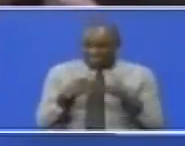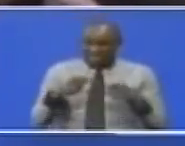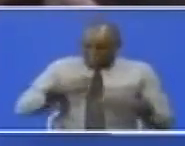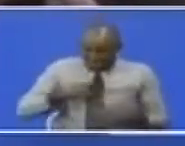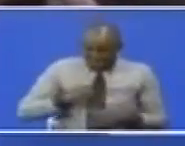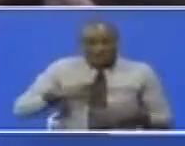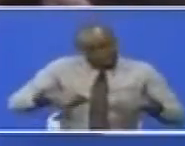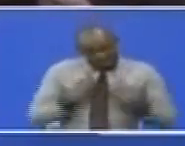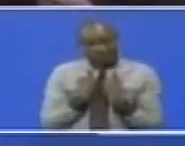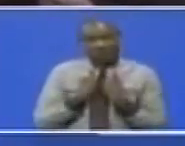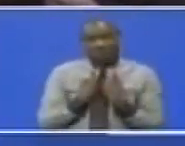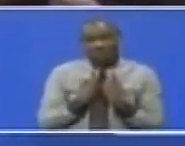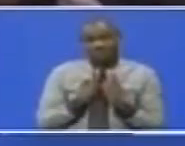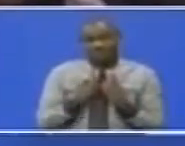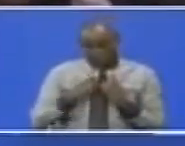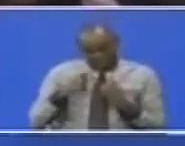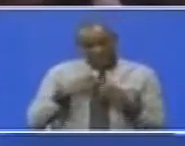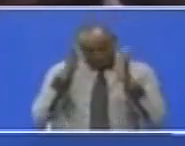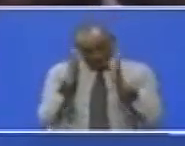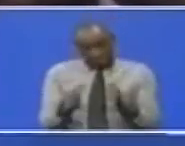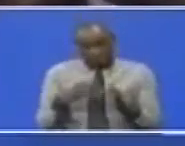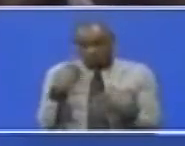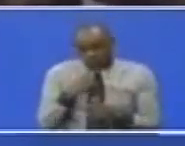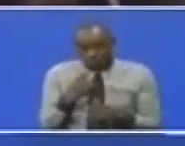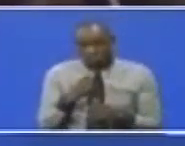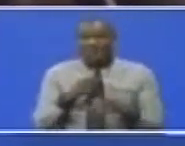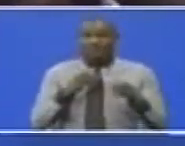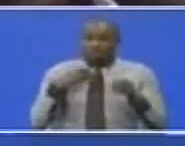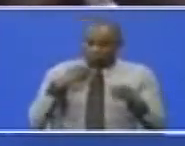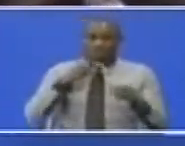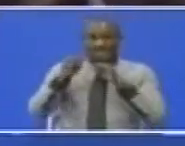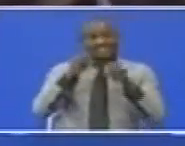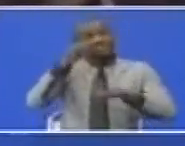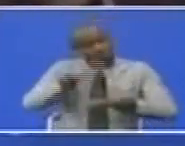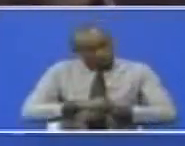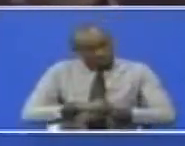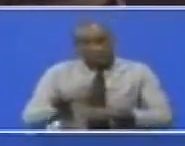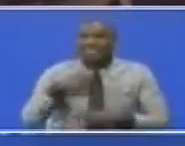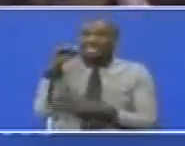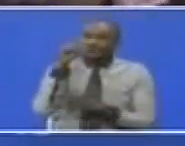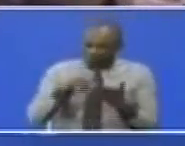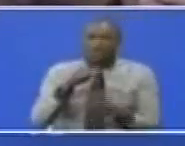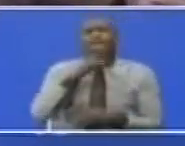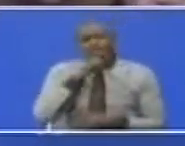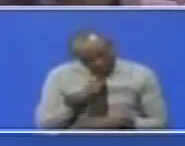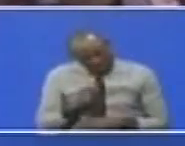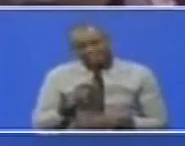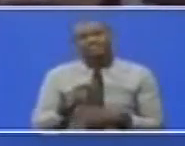kwangu mimi kama mmoja wa wale ambao managers wa shule, ningeomba